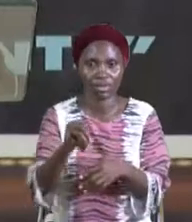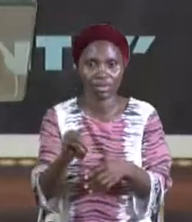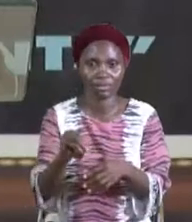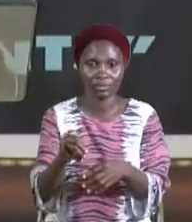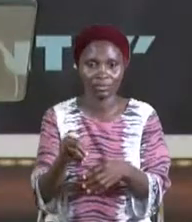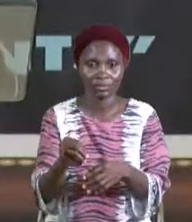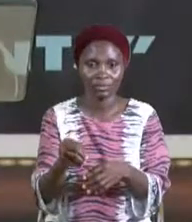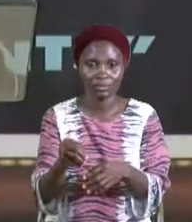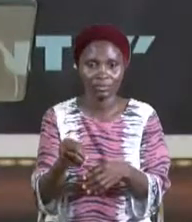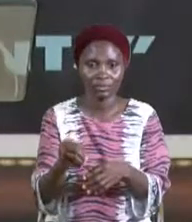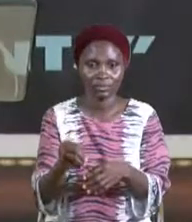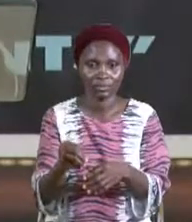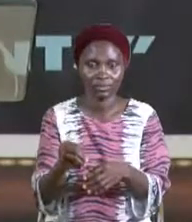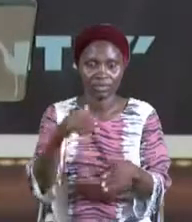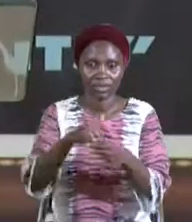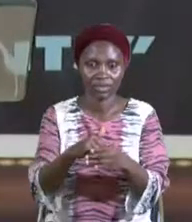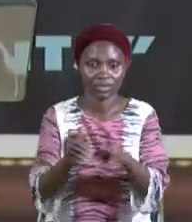Il expliquait.